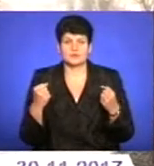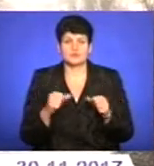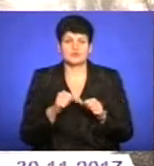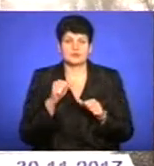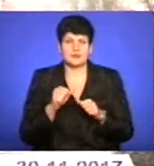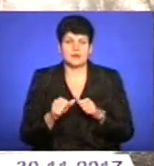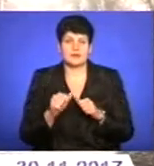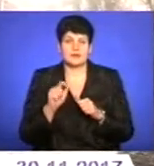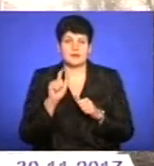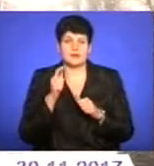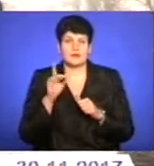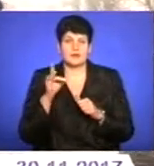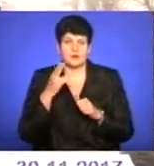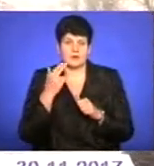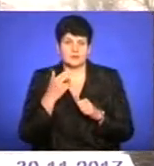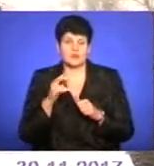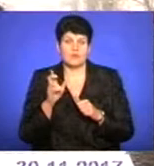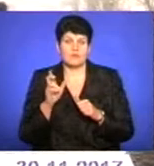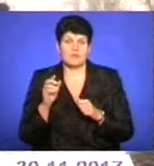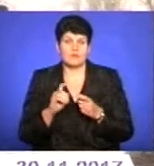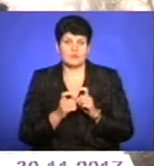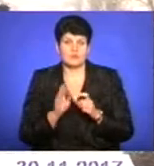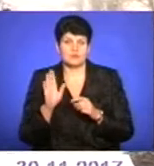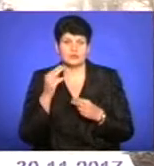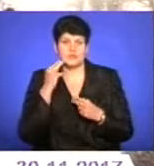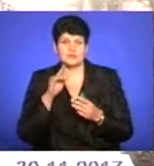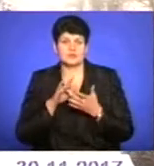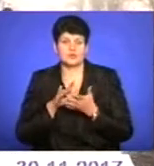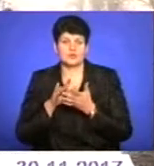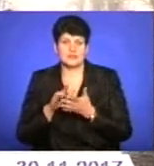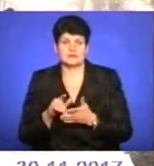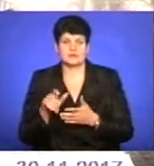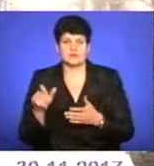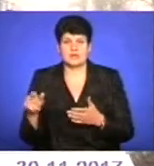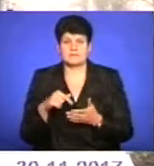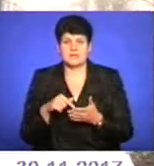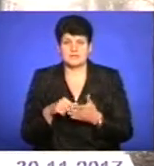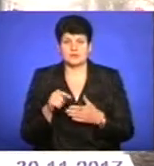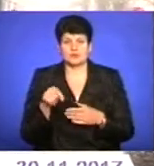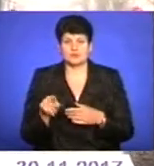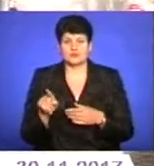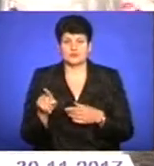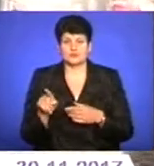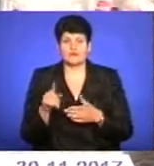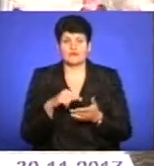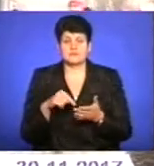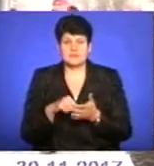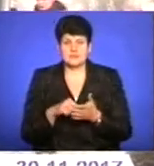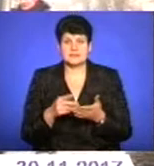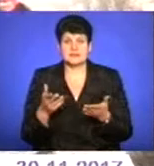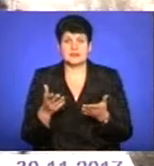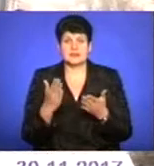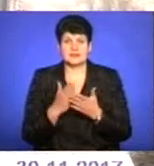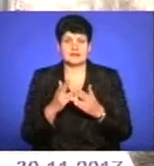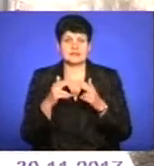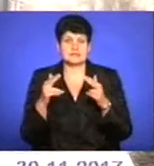зокрема, греко-римської боротьби. І, відповідно, буде краще для туристів і для мешканців міста, тому що в місті, в якому є